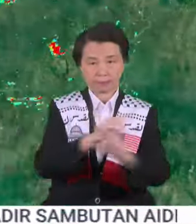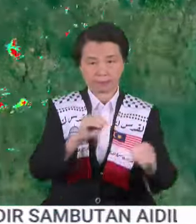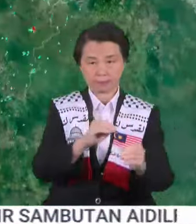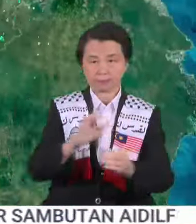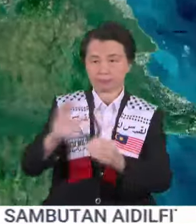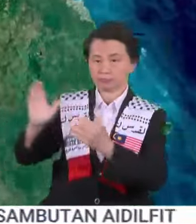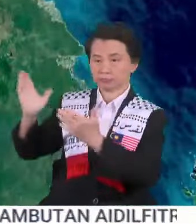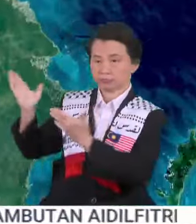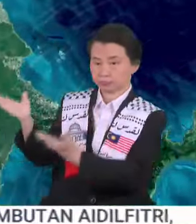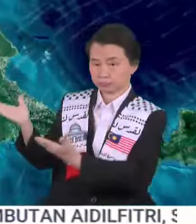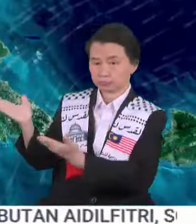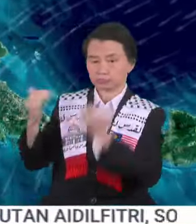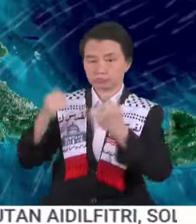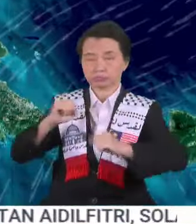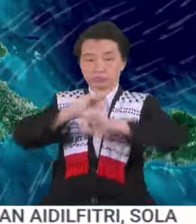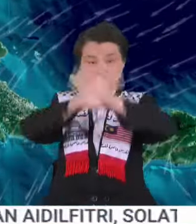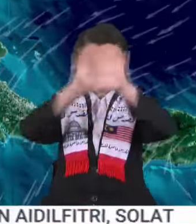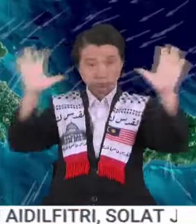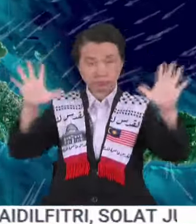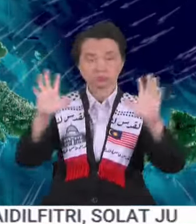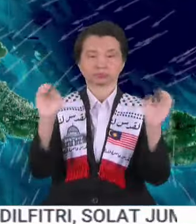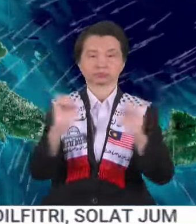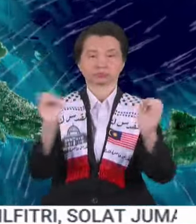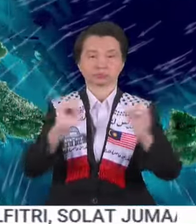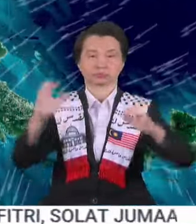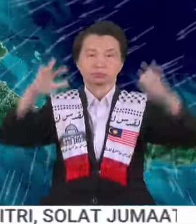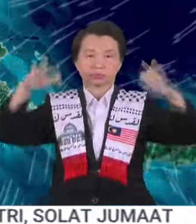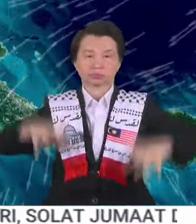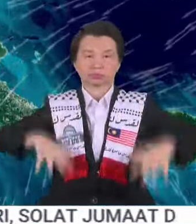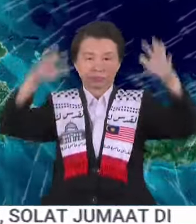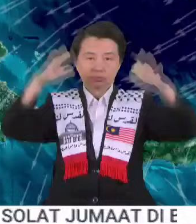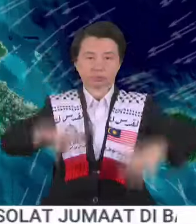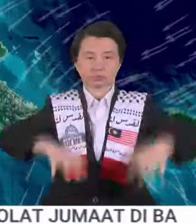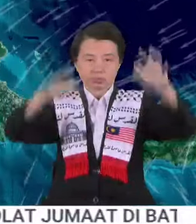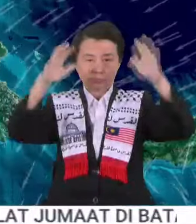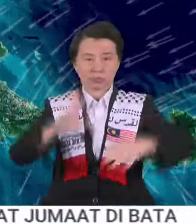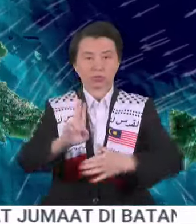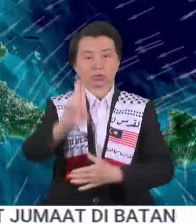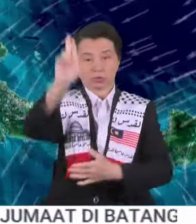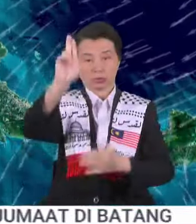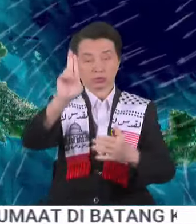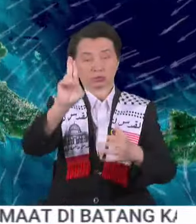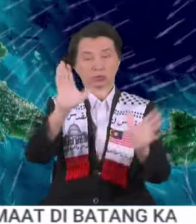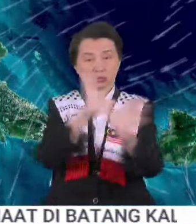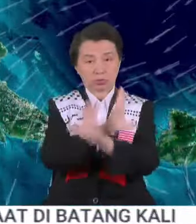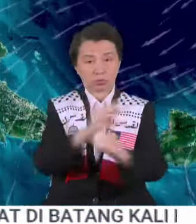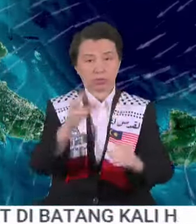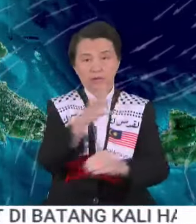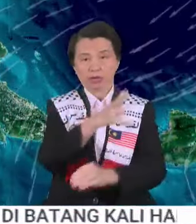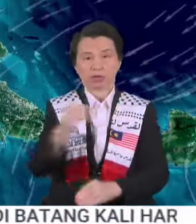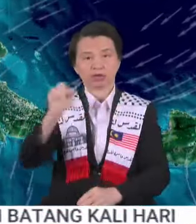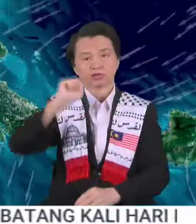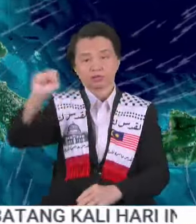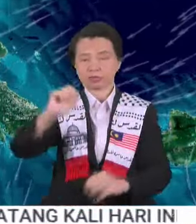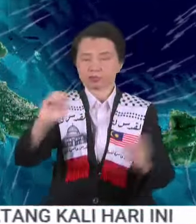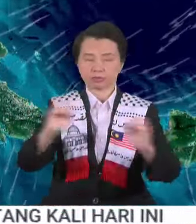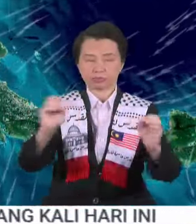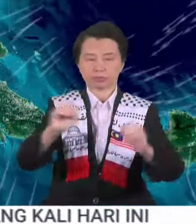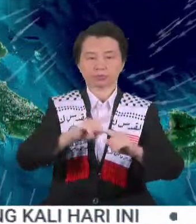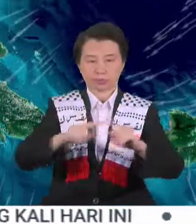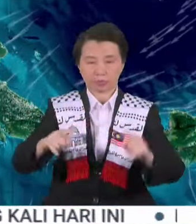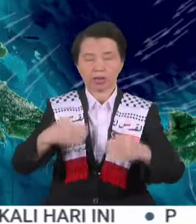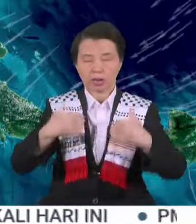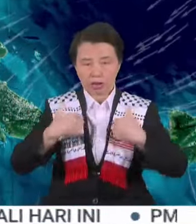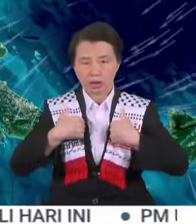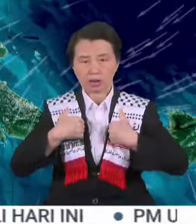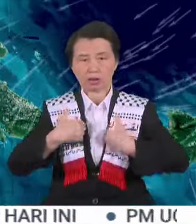ketika ini, keadaan cuaca cerah dan tiada hujan di kebanyakan kawasan di sekitar utara Sarawak dan juga Sabah. Namun, keadaan cuaca hujan di